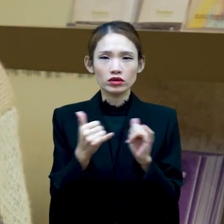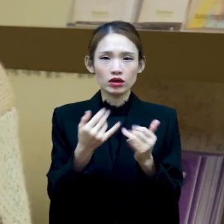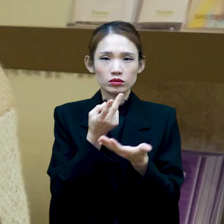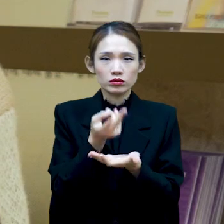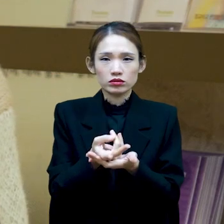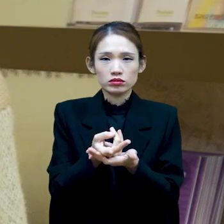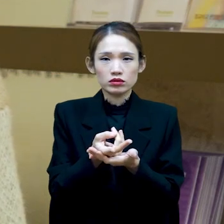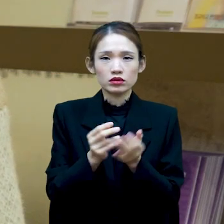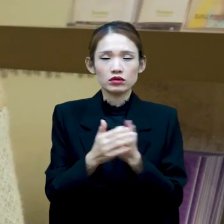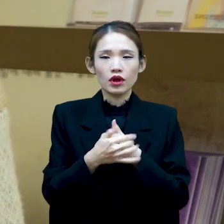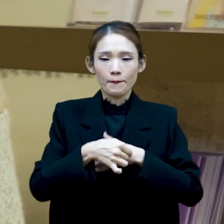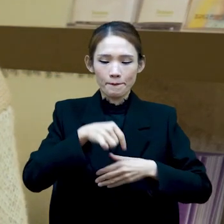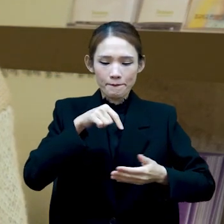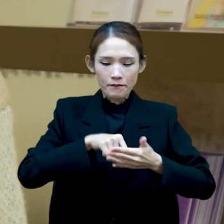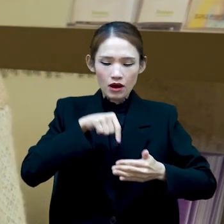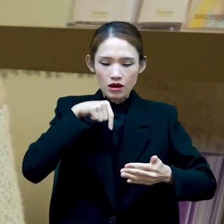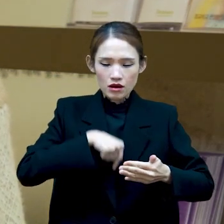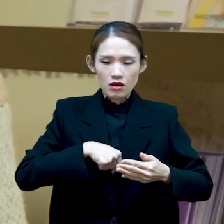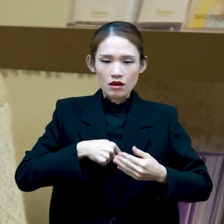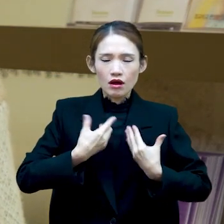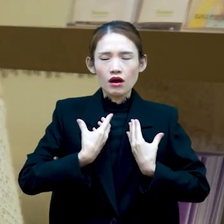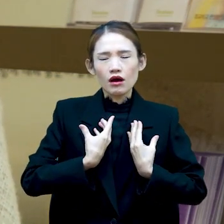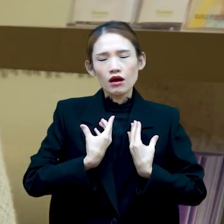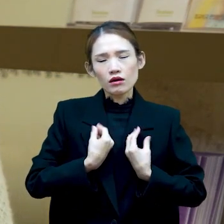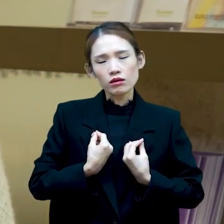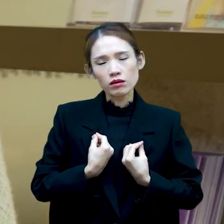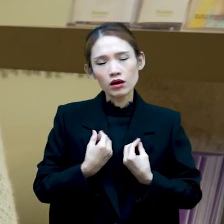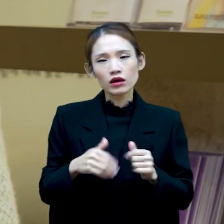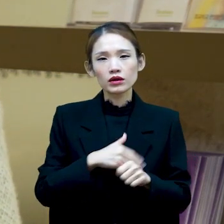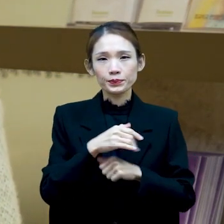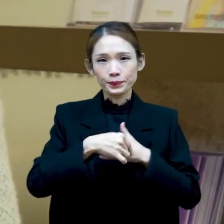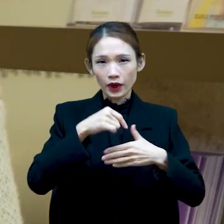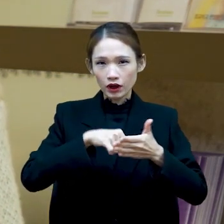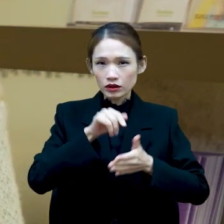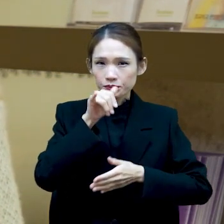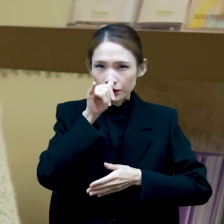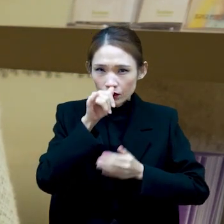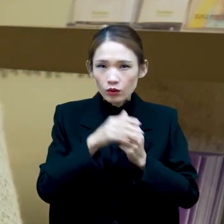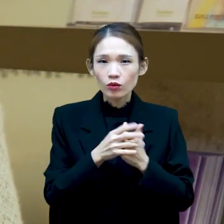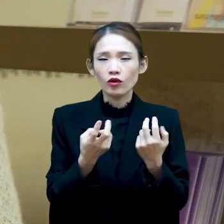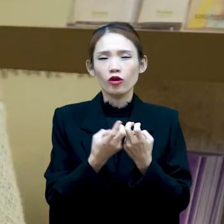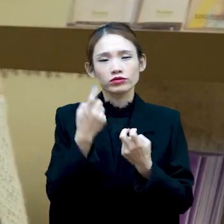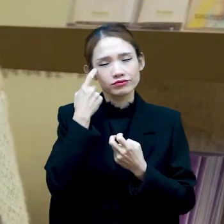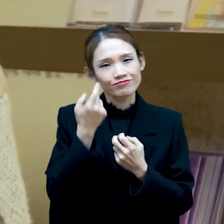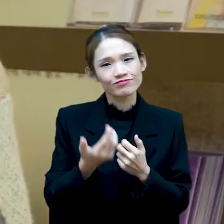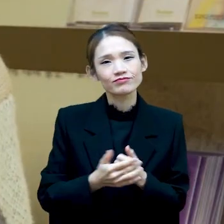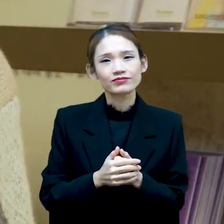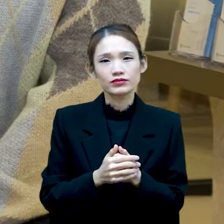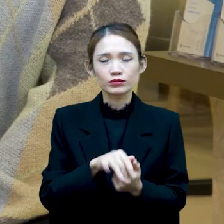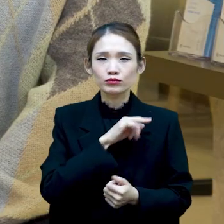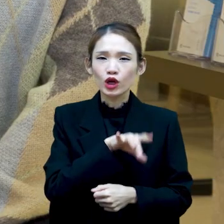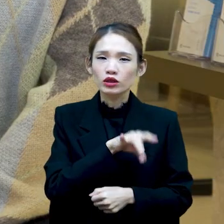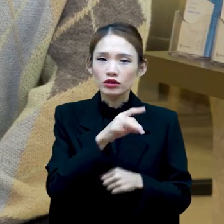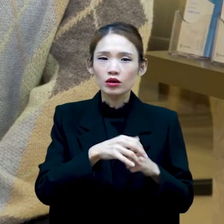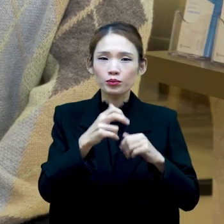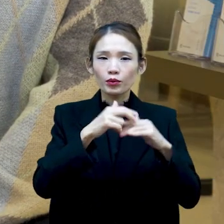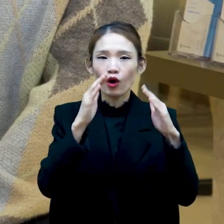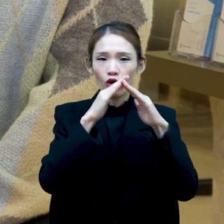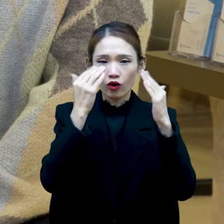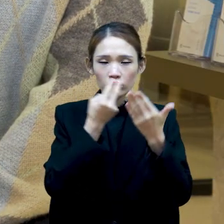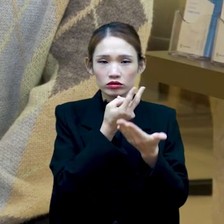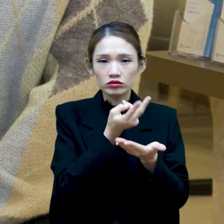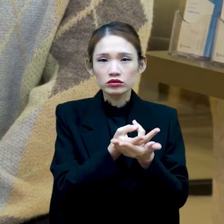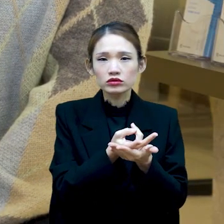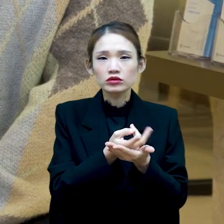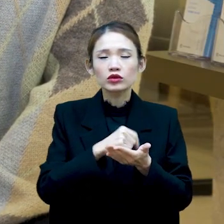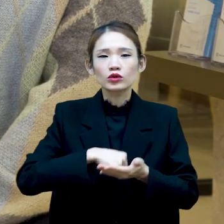그때 되게 마음이랄까 어떻게 보면 손실감일 수도 있고 상실감이 들 수도 있고 어땠어요 그때? 처음에는 병상에